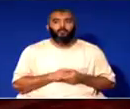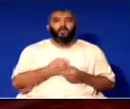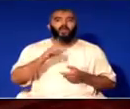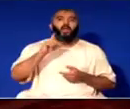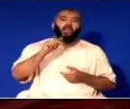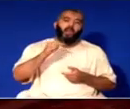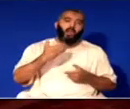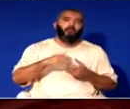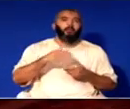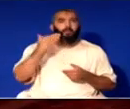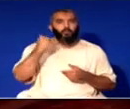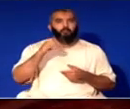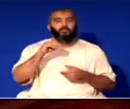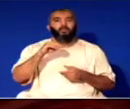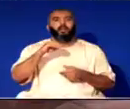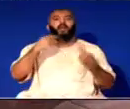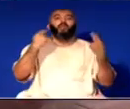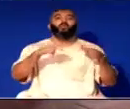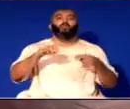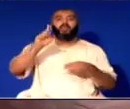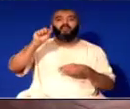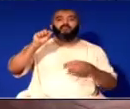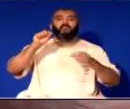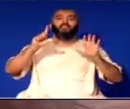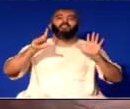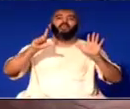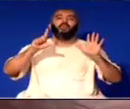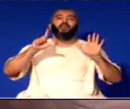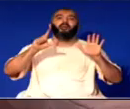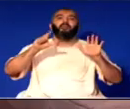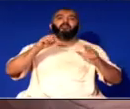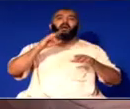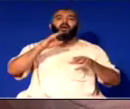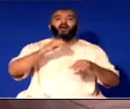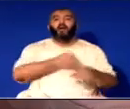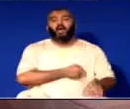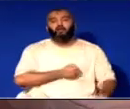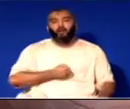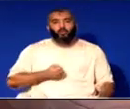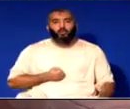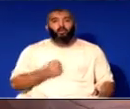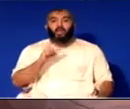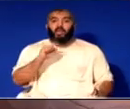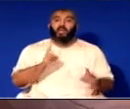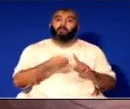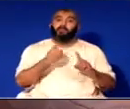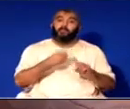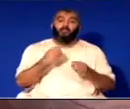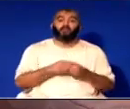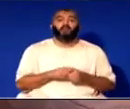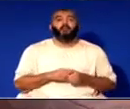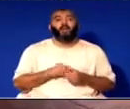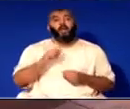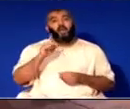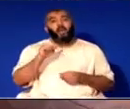من الملائكة ينزلوا، ماهوش كل نوع من الملائكة ينزلوا فقط في ذاك الليلة، وكاين نوع مثلا من الملائكة يحضروا صلاة الجمعة مثلا، كاين